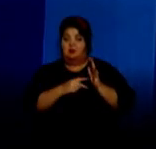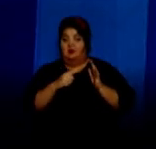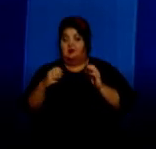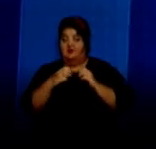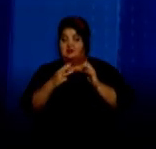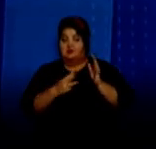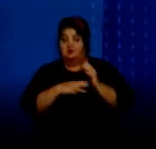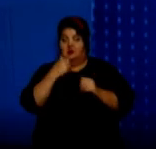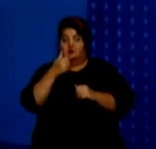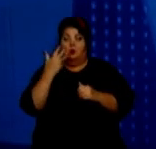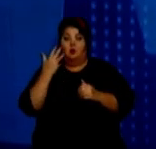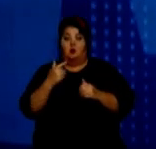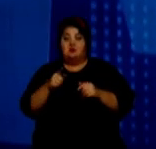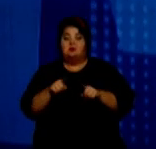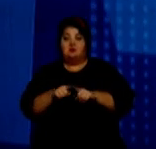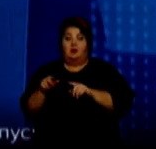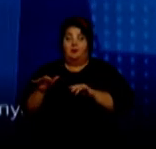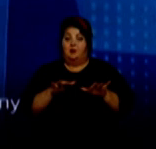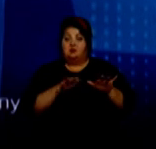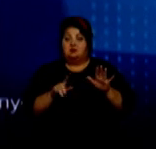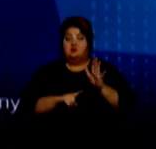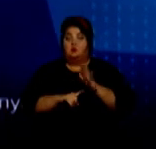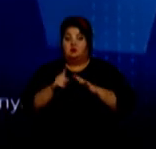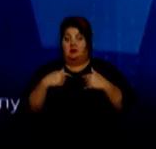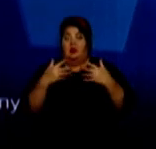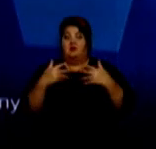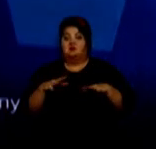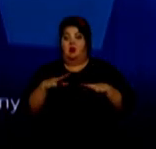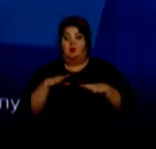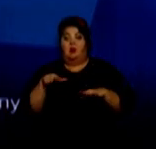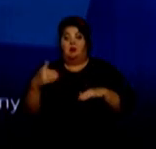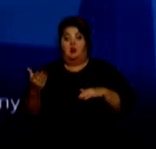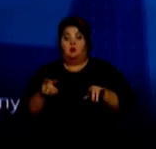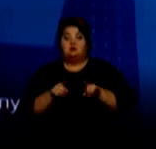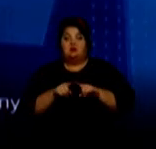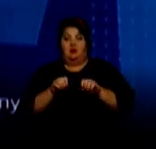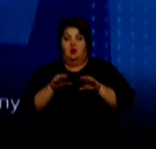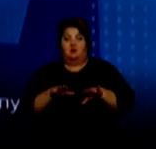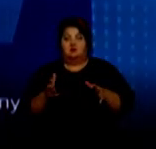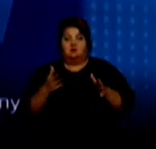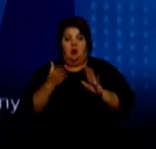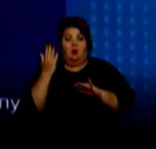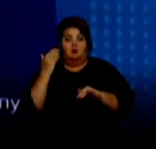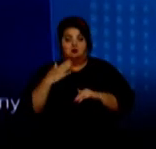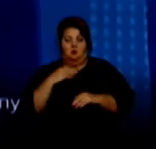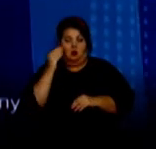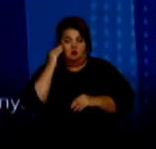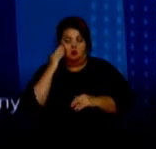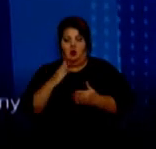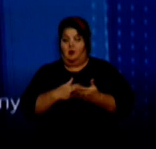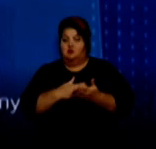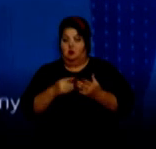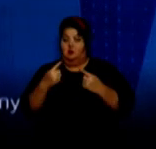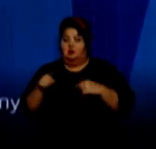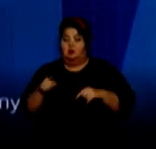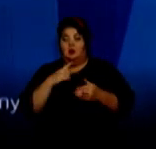2017-2018 роках, коли ці процеси почалися, то так, я вже була на боці цього рішення. Хоча раніше моя думка була абсолютно іншою, але